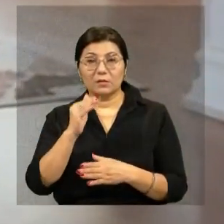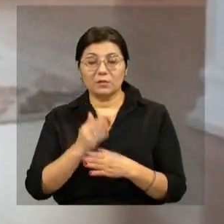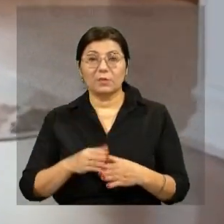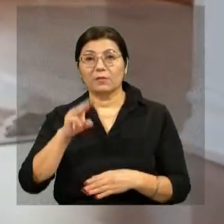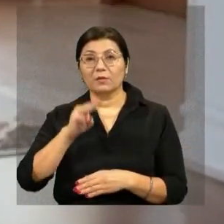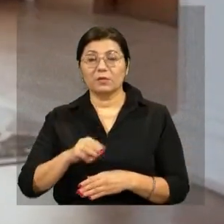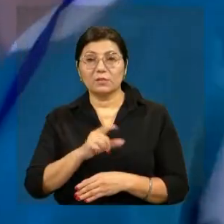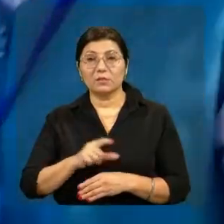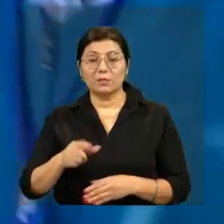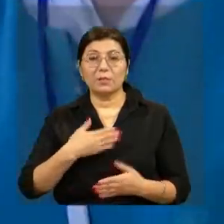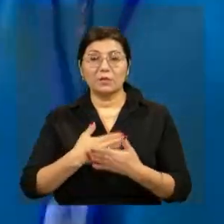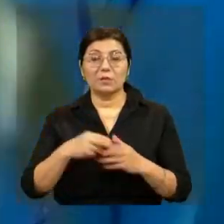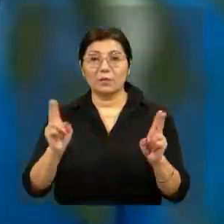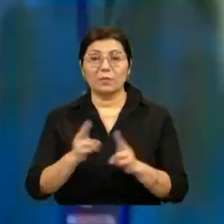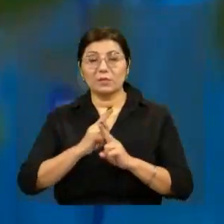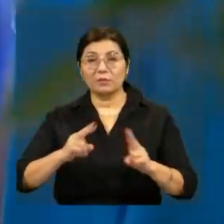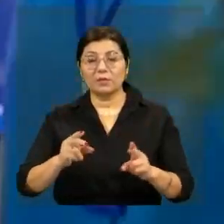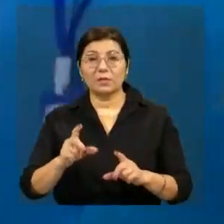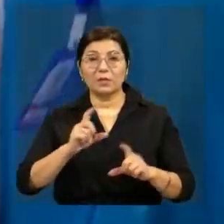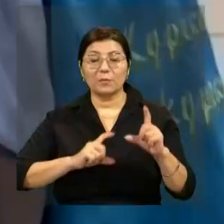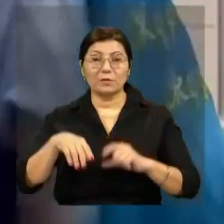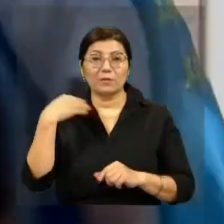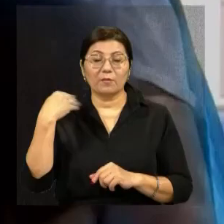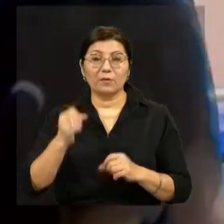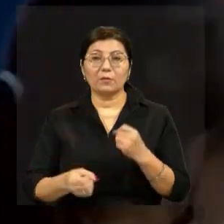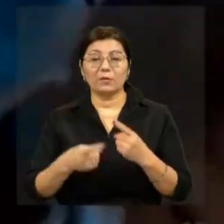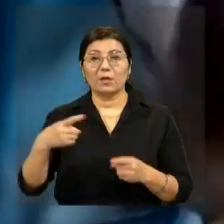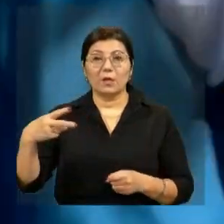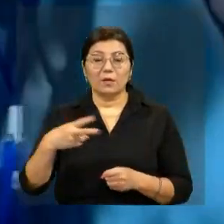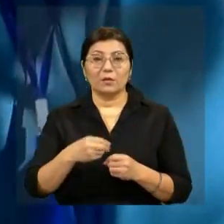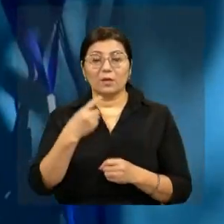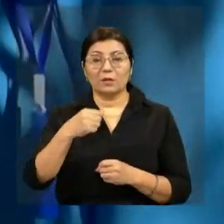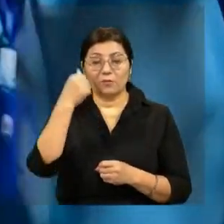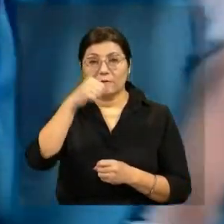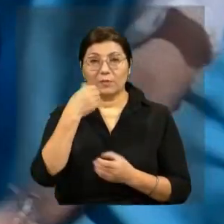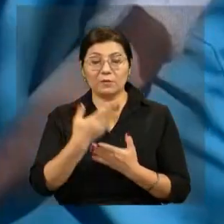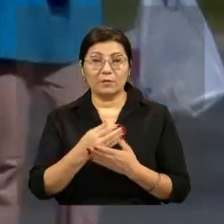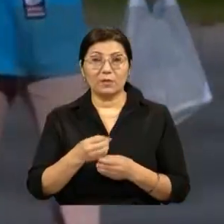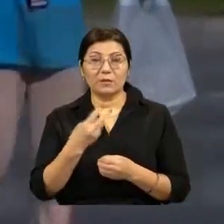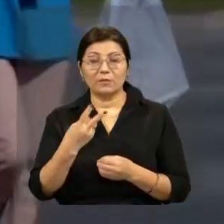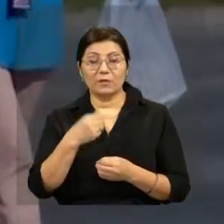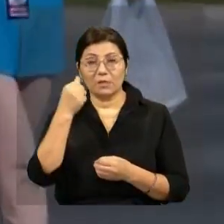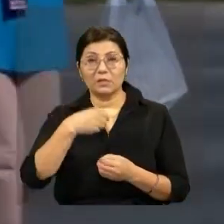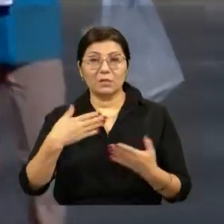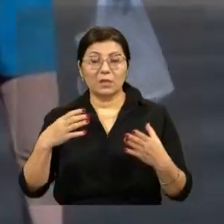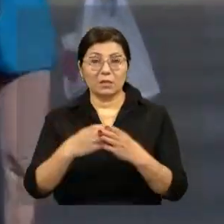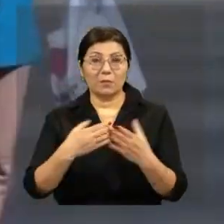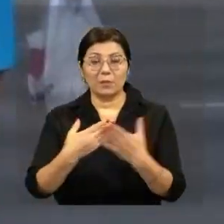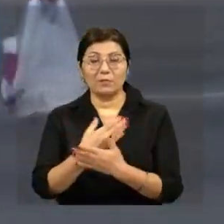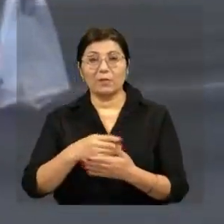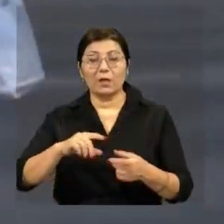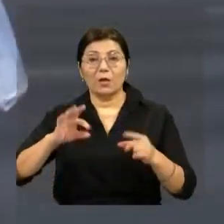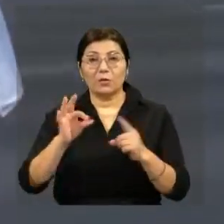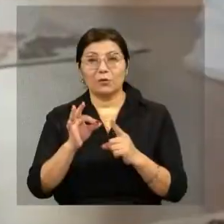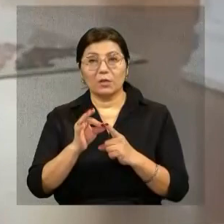человек. Волонтерский клуб студентов-медиков в Актобе появился еще в 2011 году. За 12 лет состав несколько раз обновился. Но цель будущих